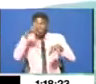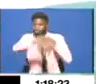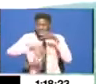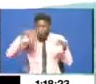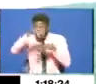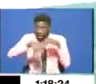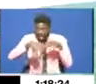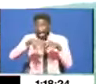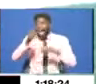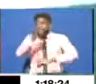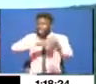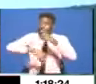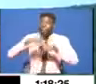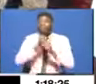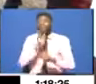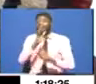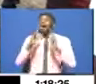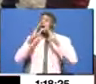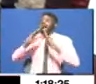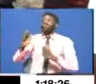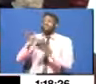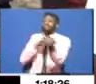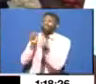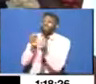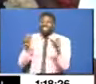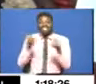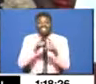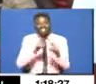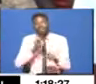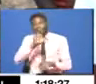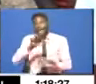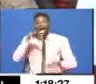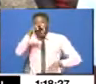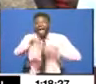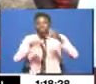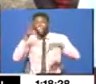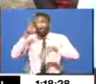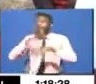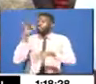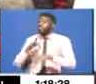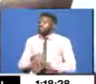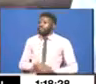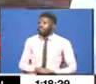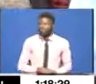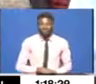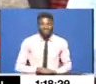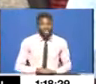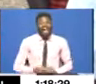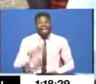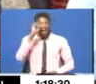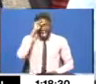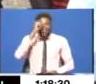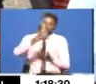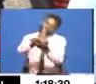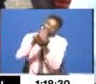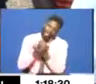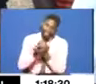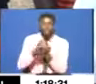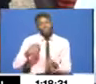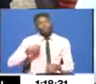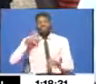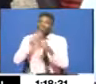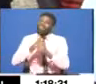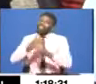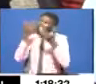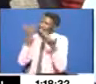caused injuries to their pets and livestock. Unisaidia serikali sababu niko na kasi kubwa hapa ningetengeneza